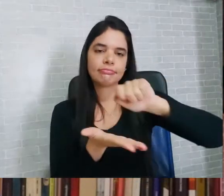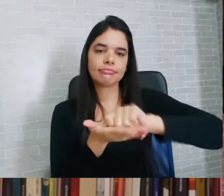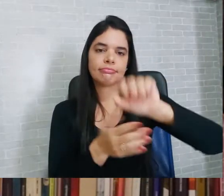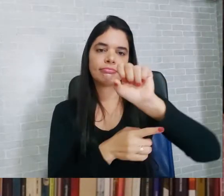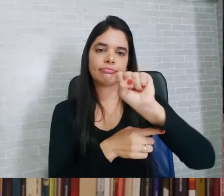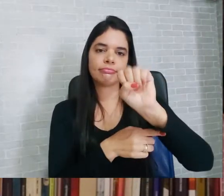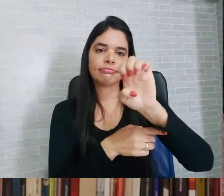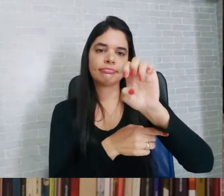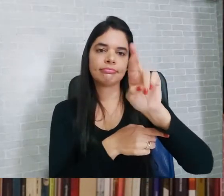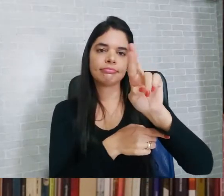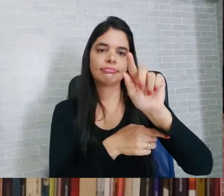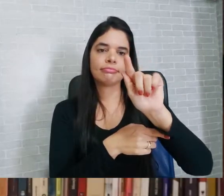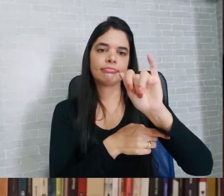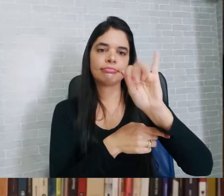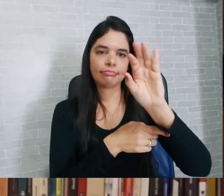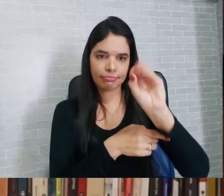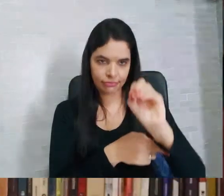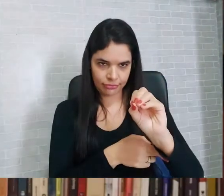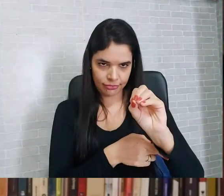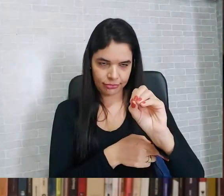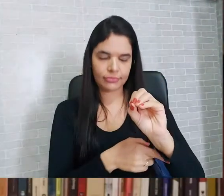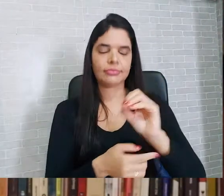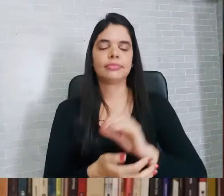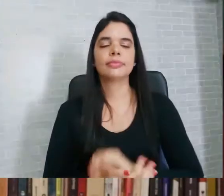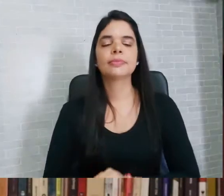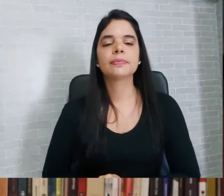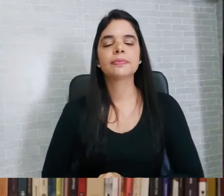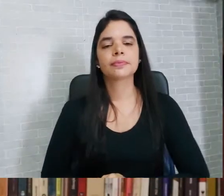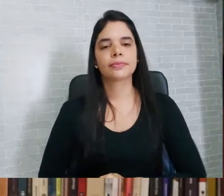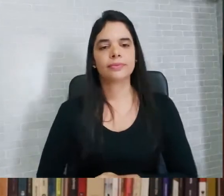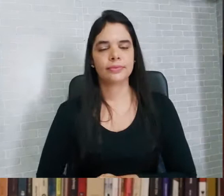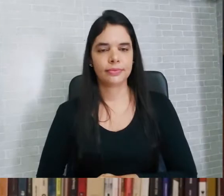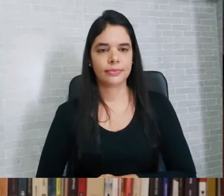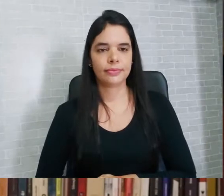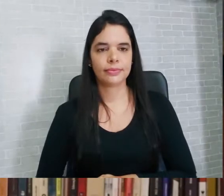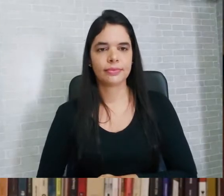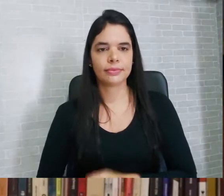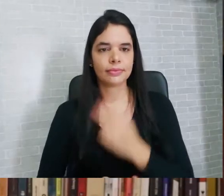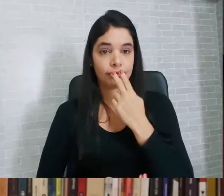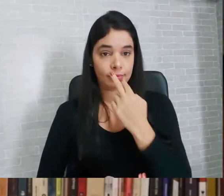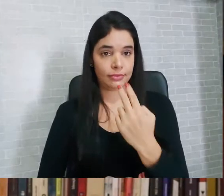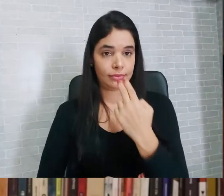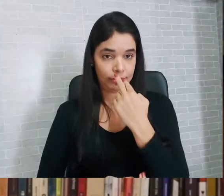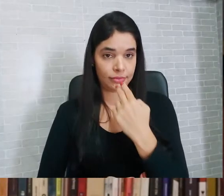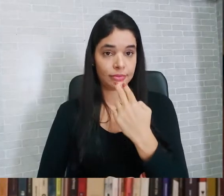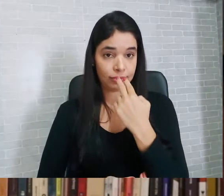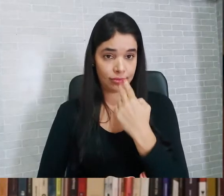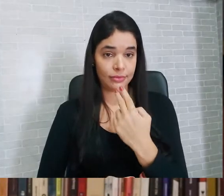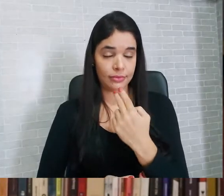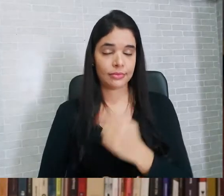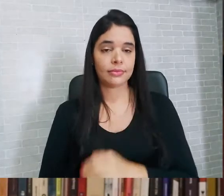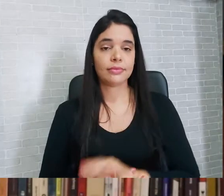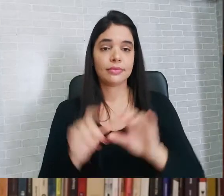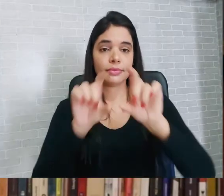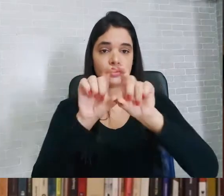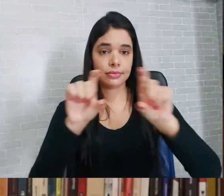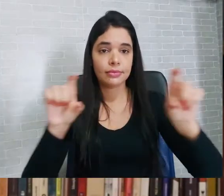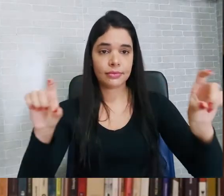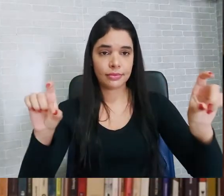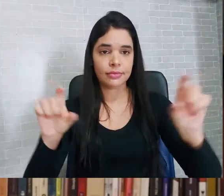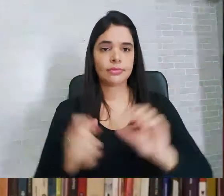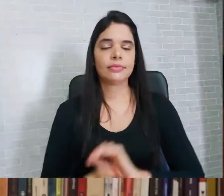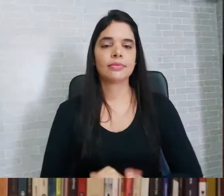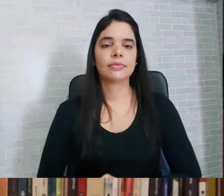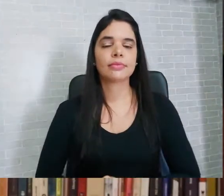muito, da Guiana Francesa. C'est vrai, je ne peux pas aimer la terre et m'exiler des hommes. Je ne peux pas